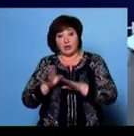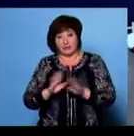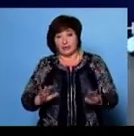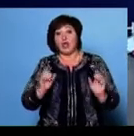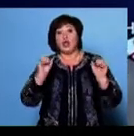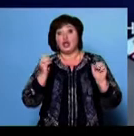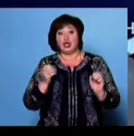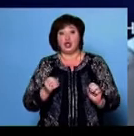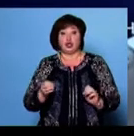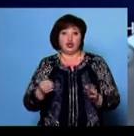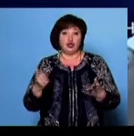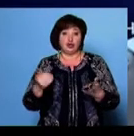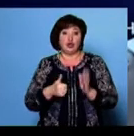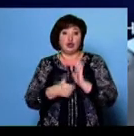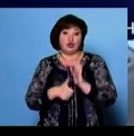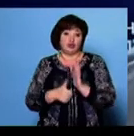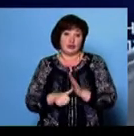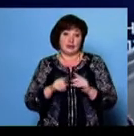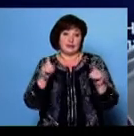уже в отношении нее велось расследование.